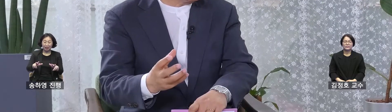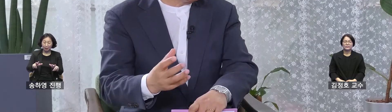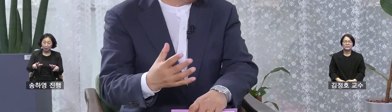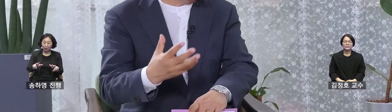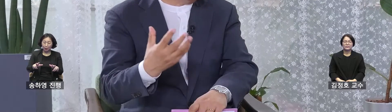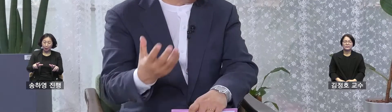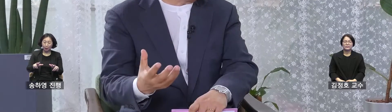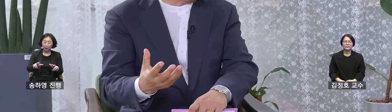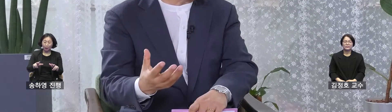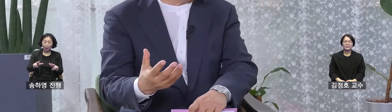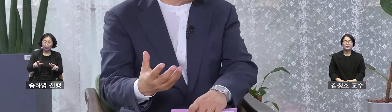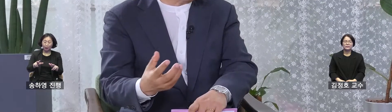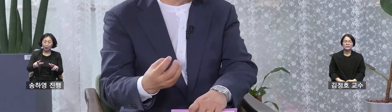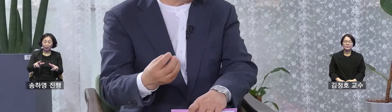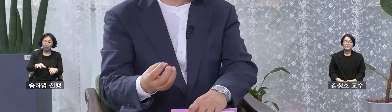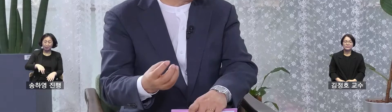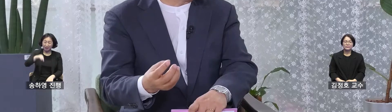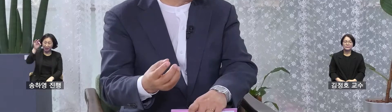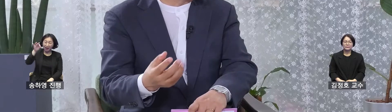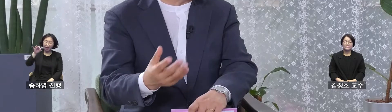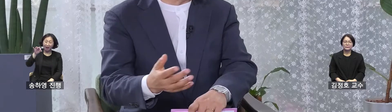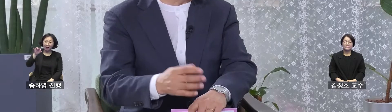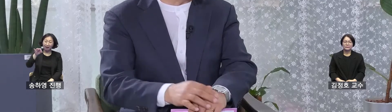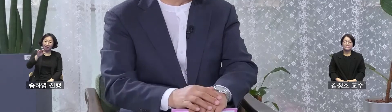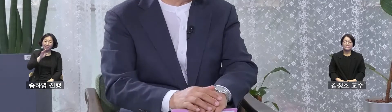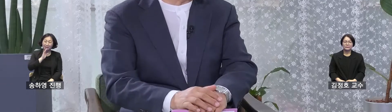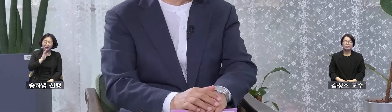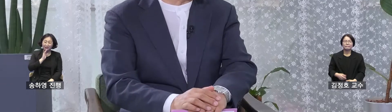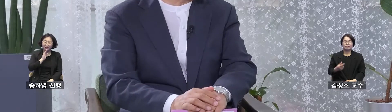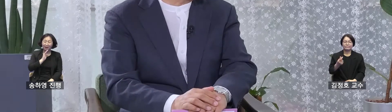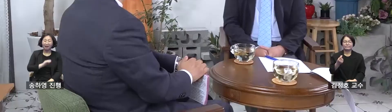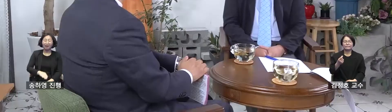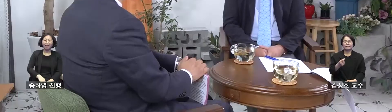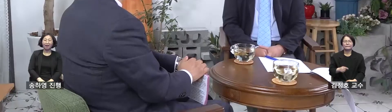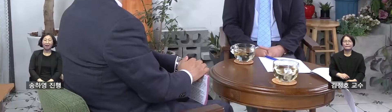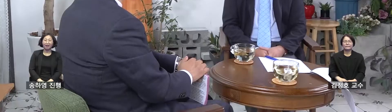그렇게 가격이 비싼 그렇습니다. 예.